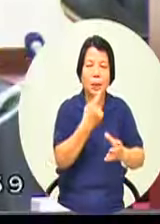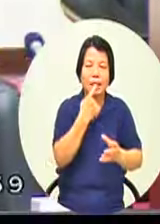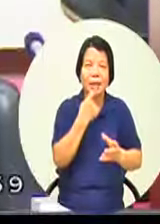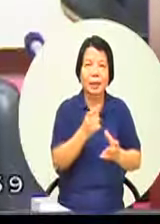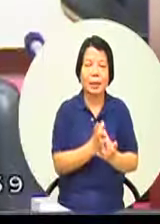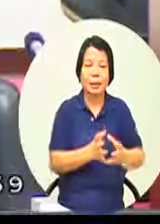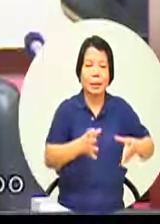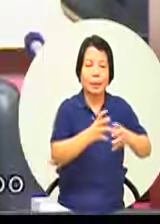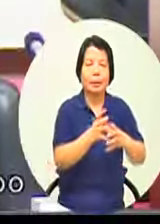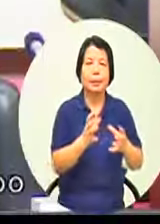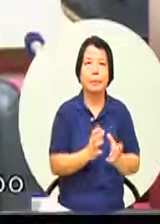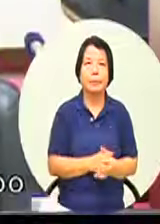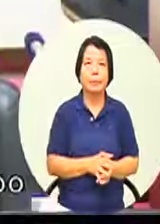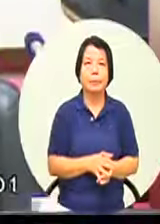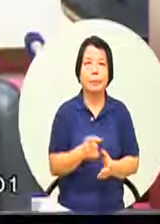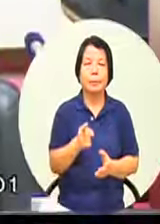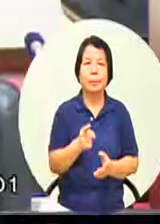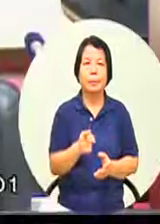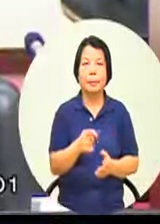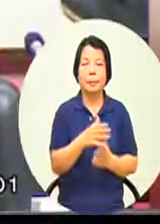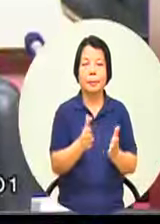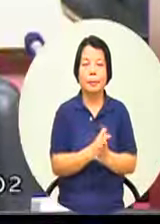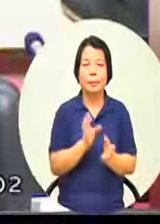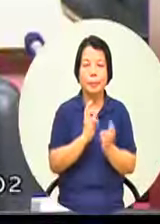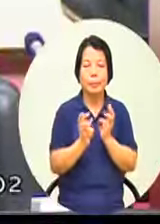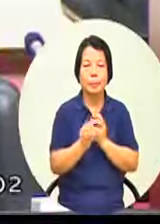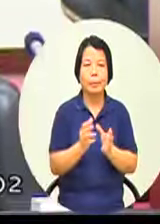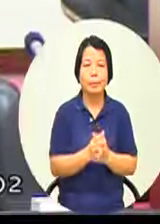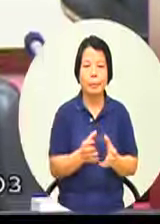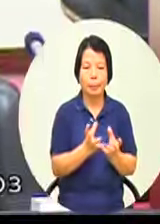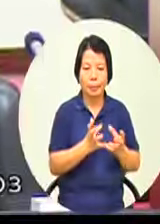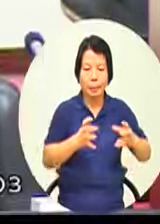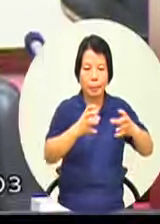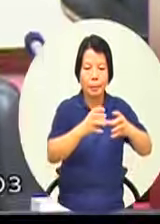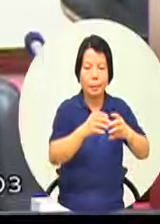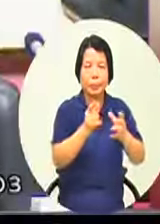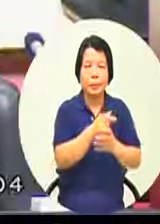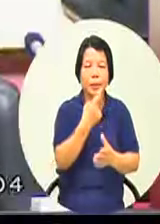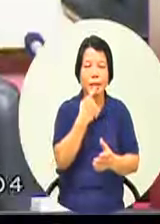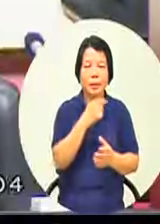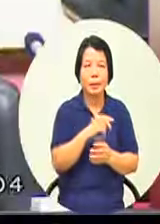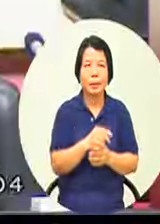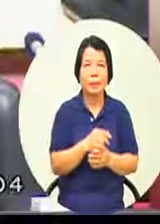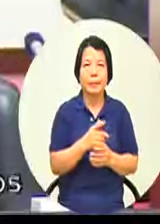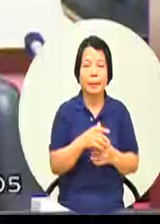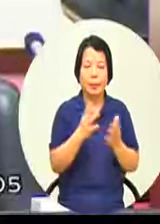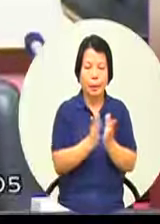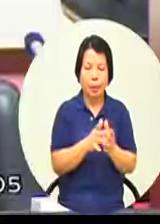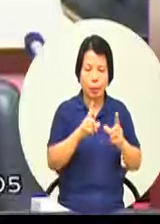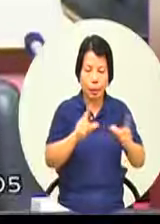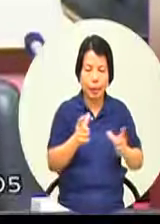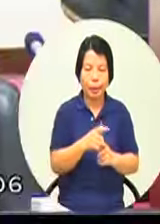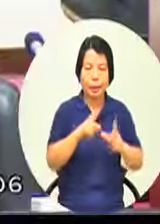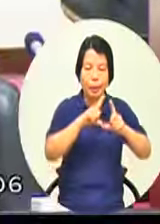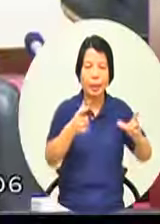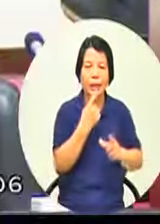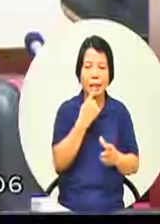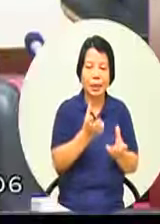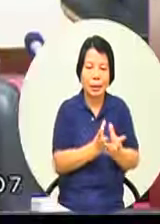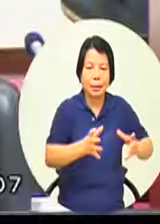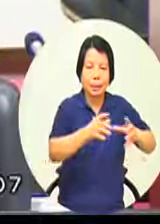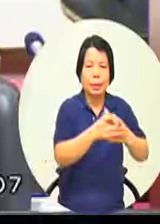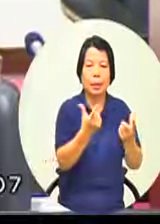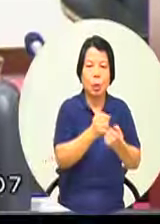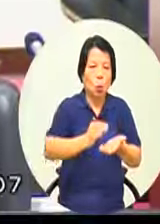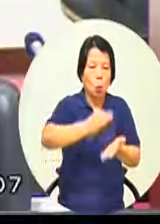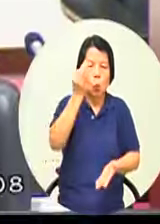讲大白菜啦，好，你们讲的比较细的结球的白菜，那我们在讲都是大白菜，那大白菜也是非